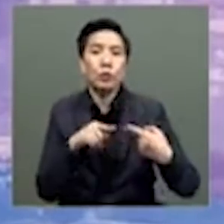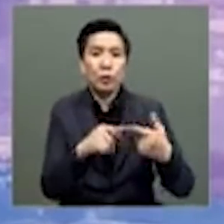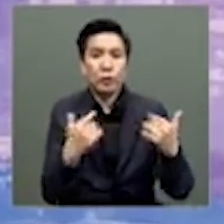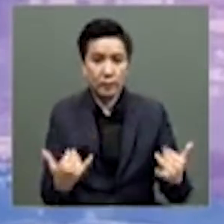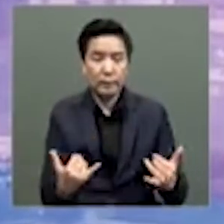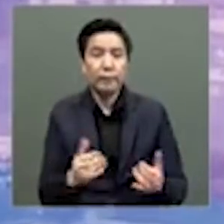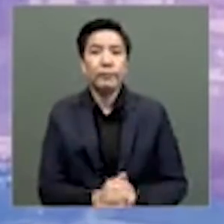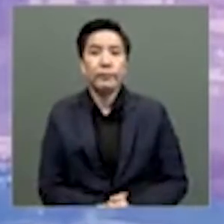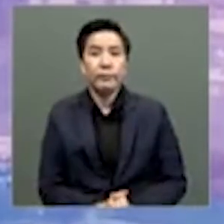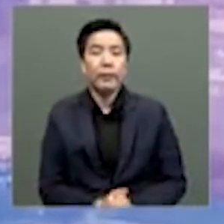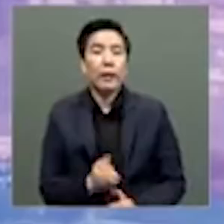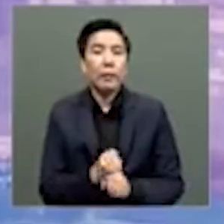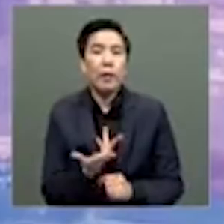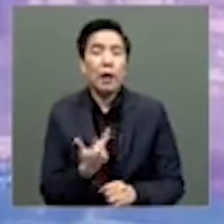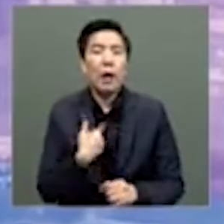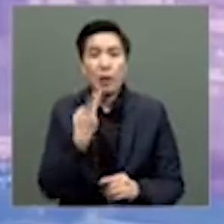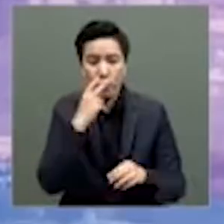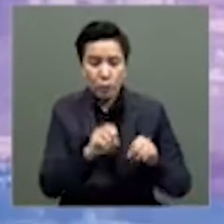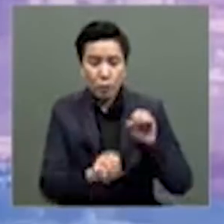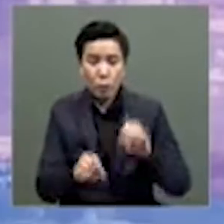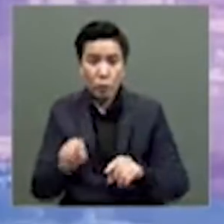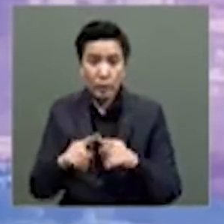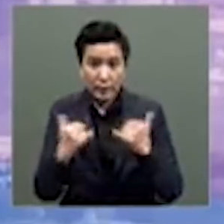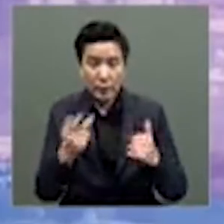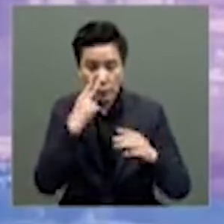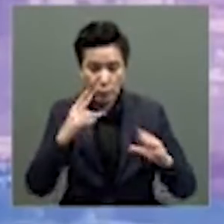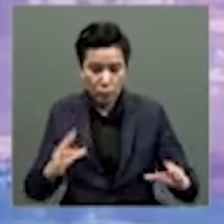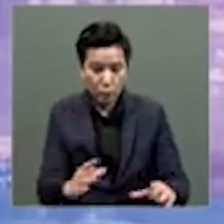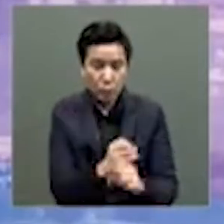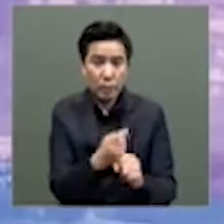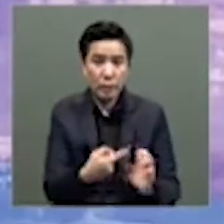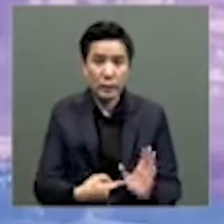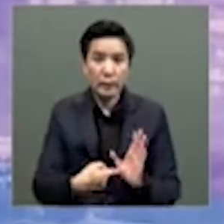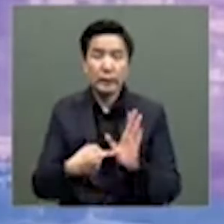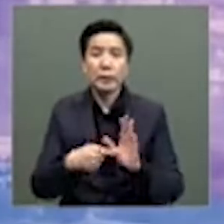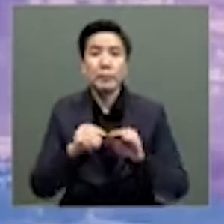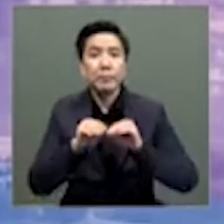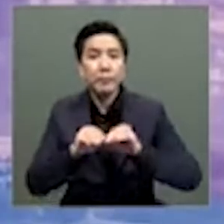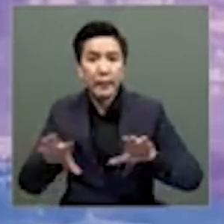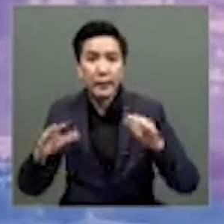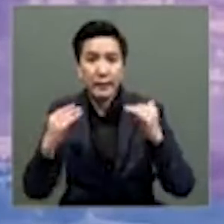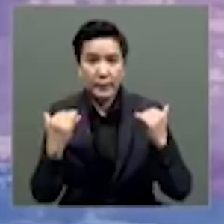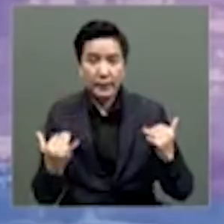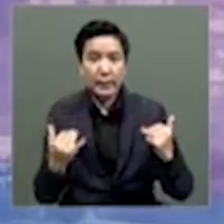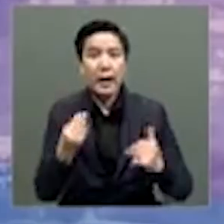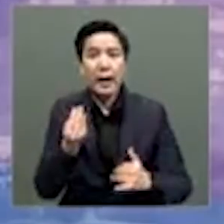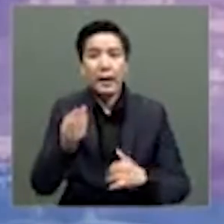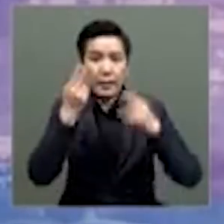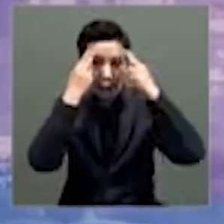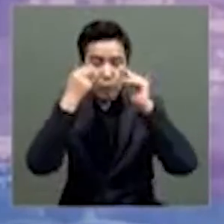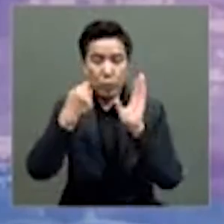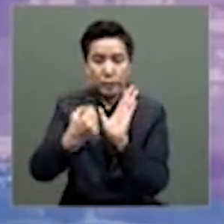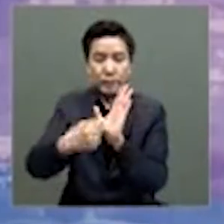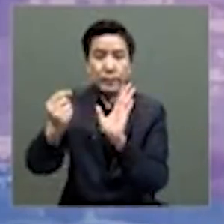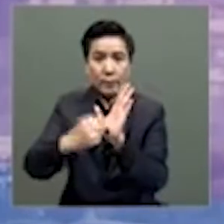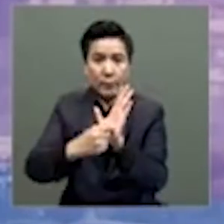านที่ยังหายหกตกหล่นแล้วเราจะรวบรวมออกประกาศให้ท่านนายกลงนาม